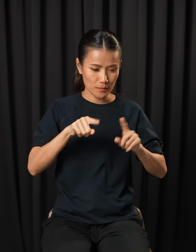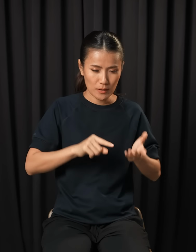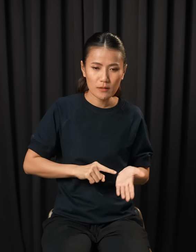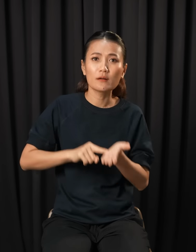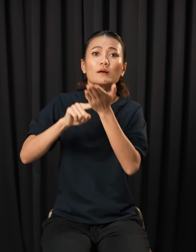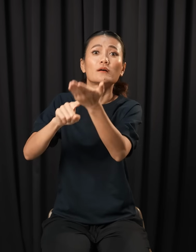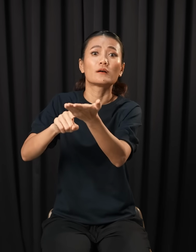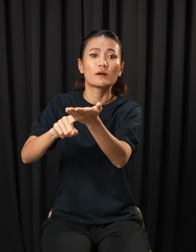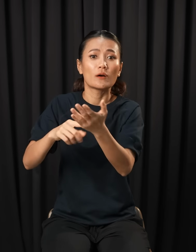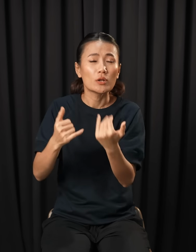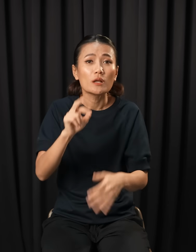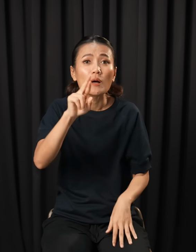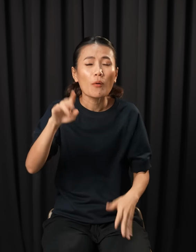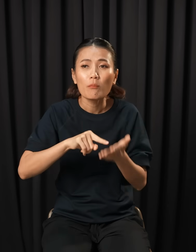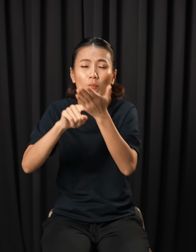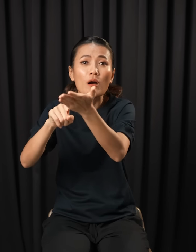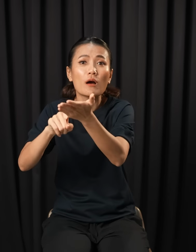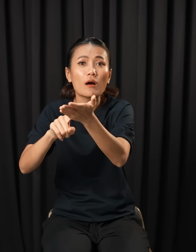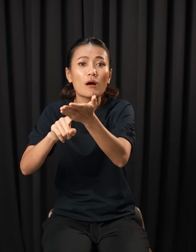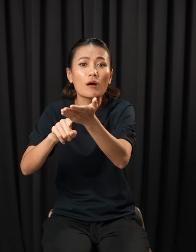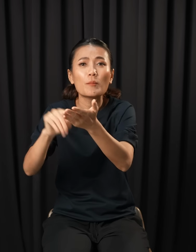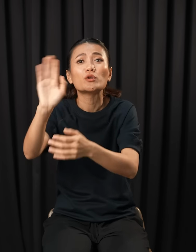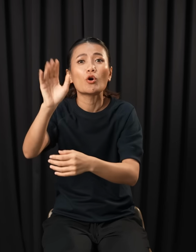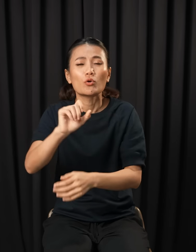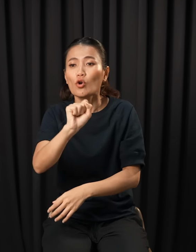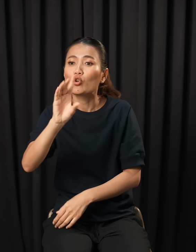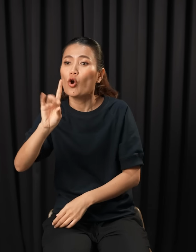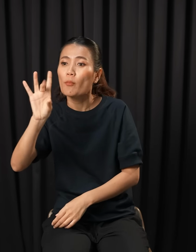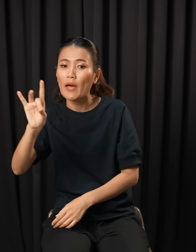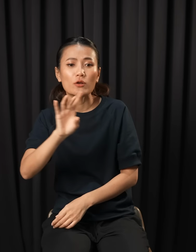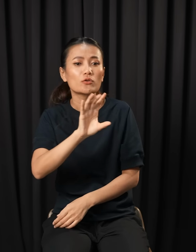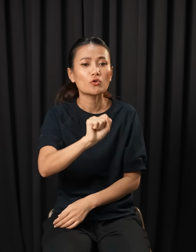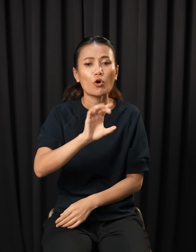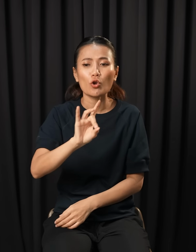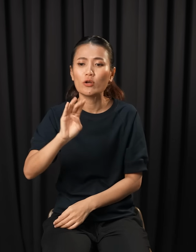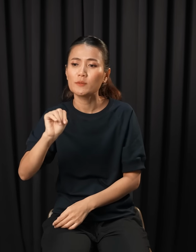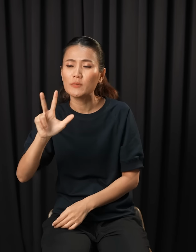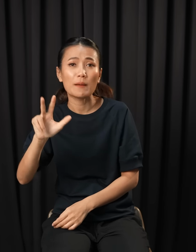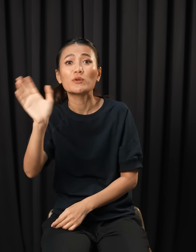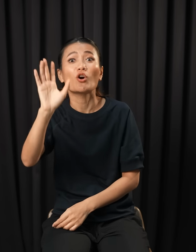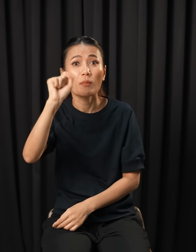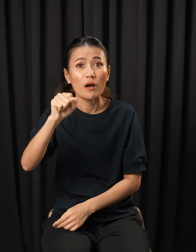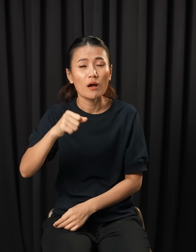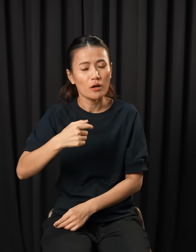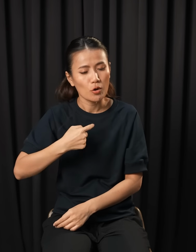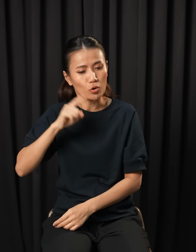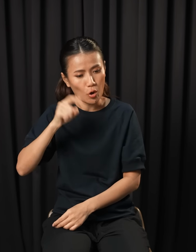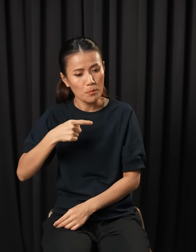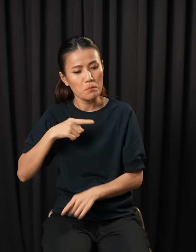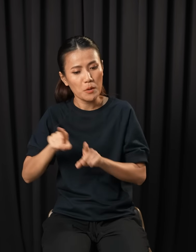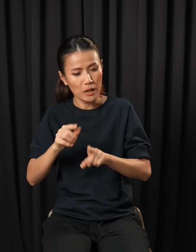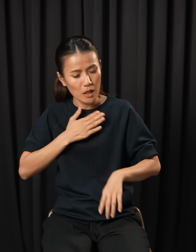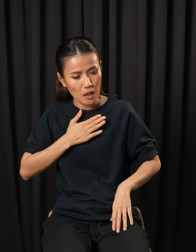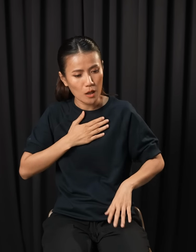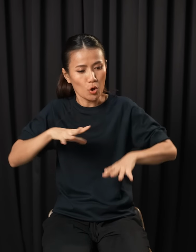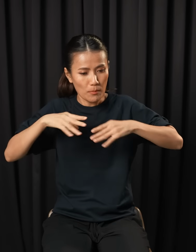8 นะก็คือก็ไปขึ้นทะเบียนก็คือจะไม่มีระบบขึ้นทะเบียนอะไรกันอีกแล้วใช่ไหม ไม่มี เลิกสด8ส